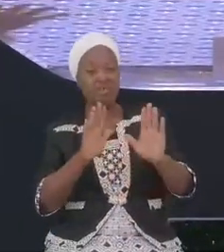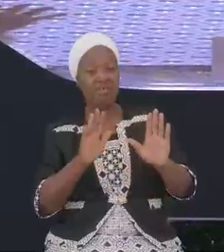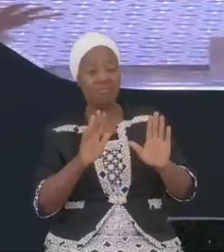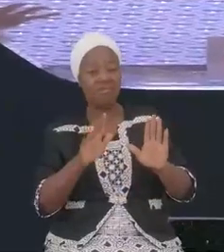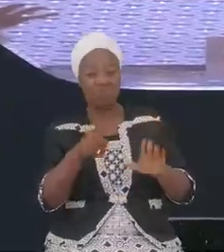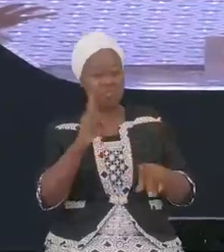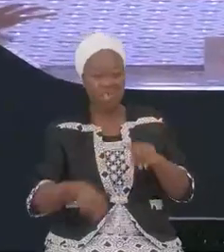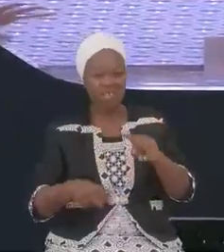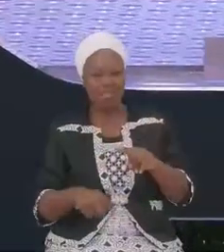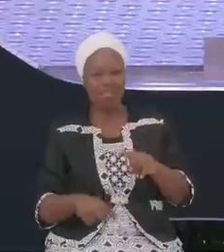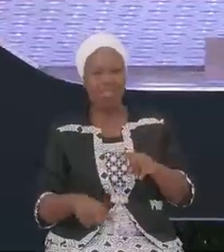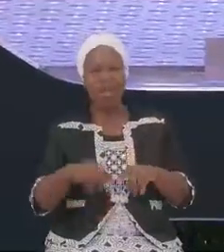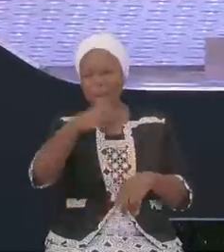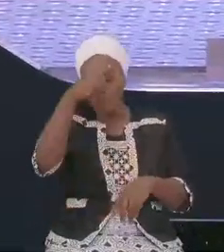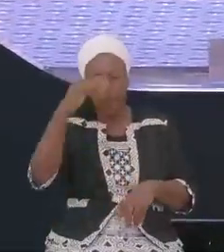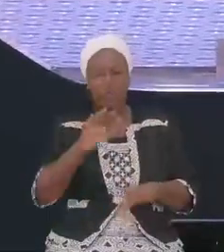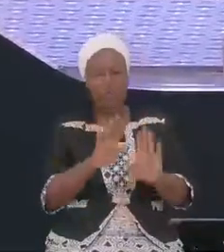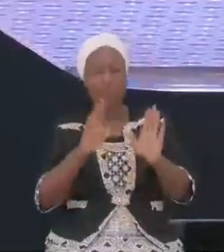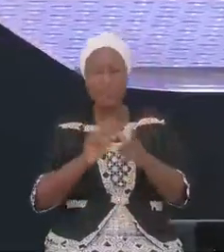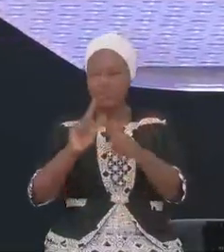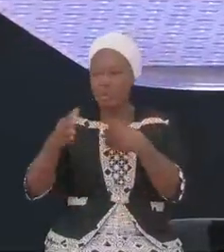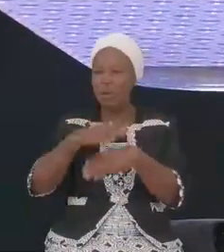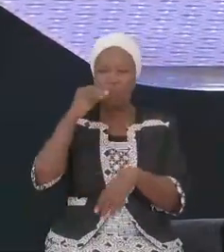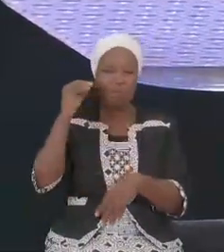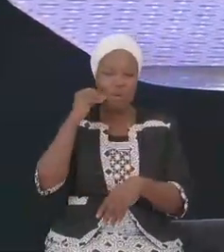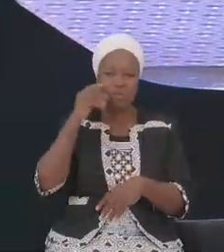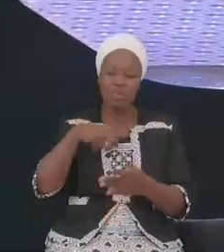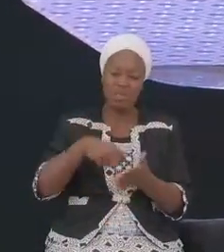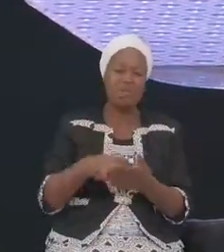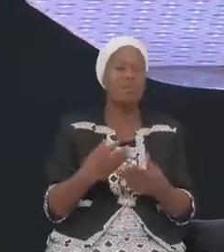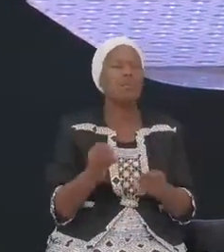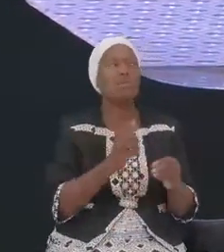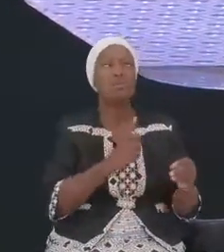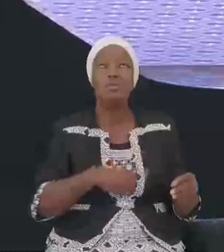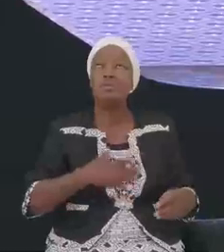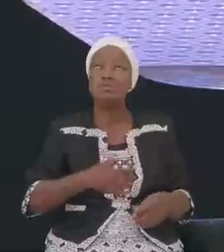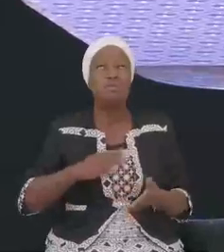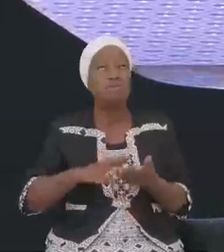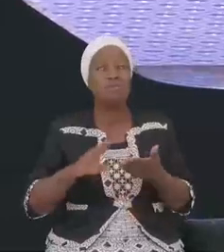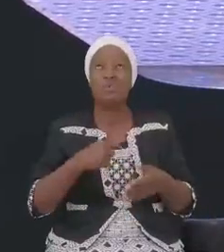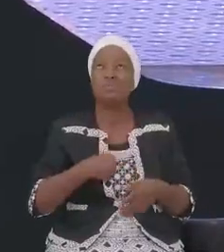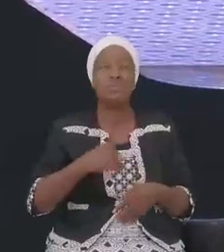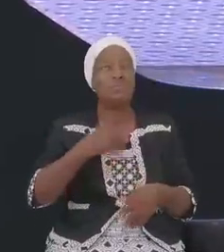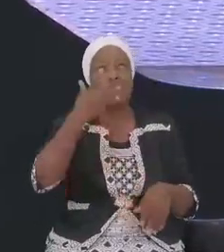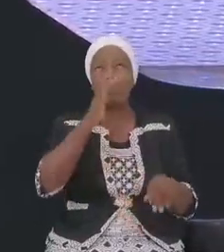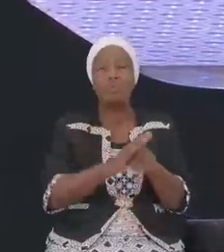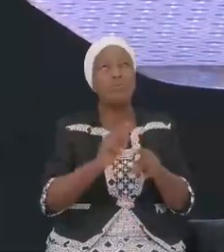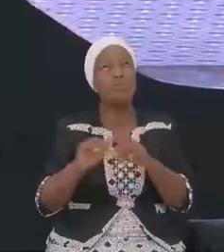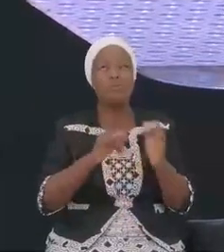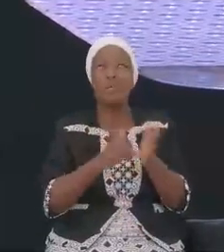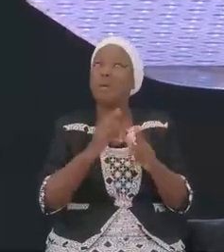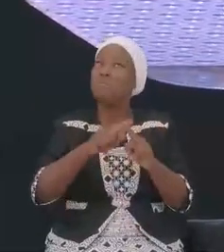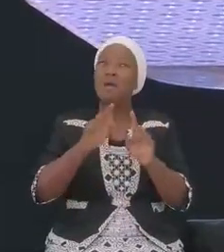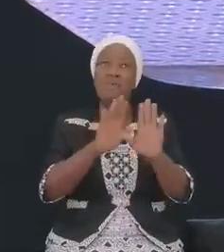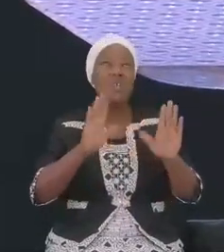à cause de la crainte. Et tu retournes à la maison, tu dis que tu pries, tu dis que Dieu, pardonne-moi, j'ai dit que je fais ceci. Mais la